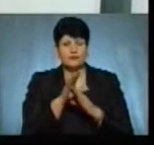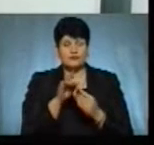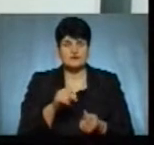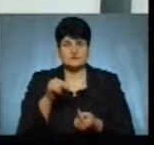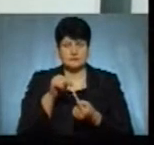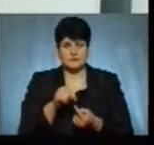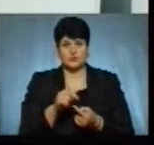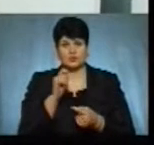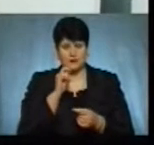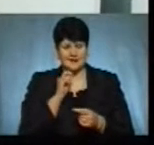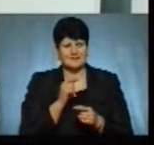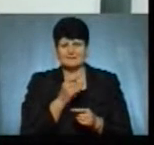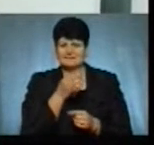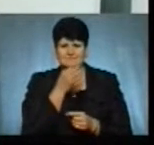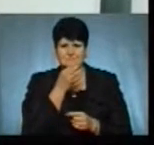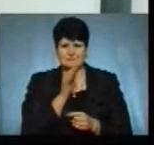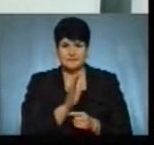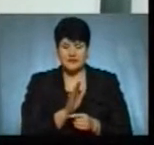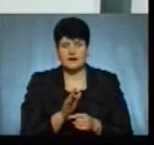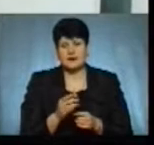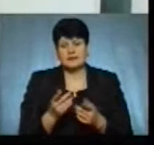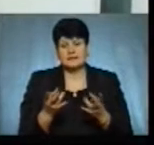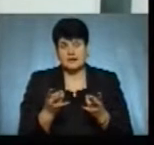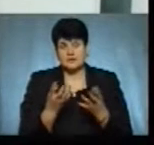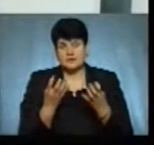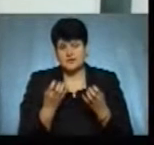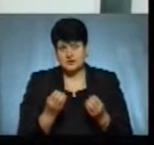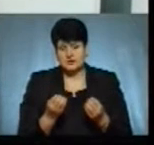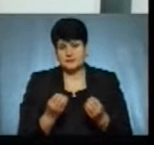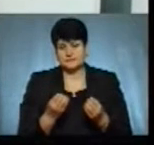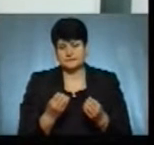це передчасно. По великому рахунку залишилося лібералізувати це